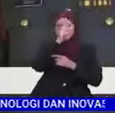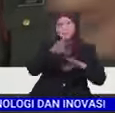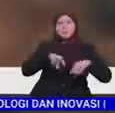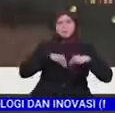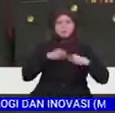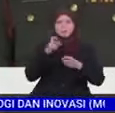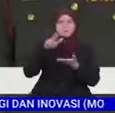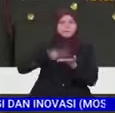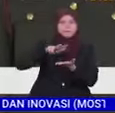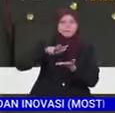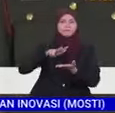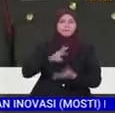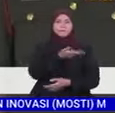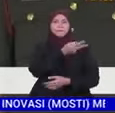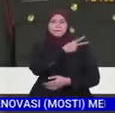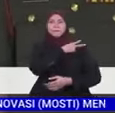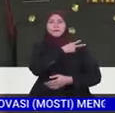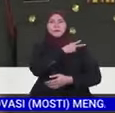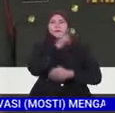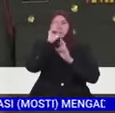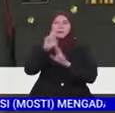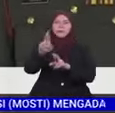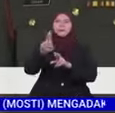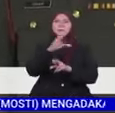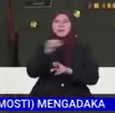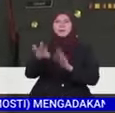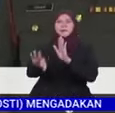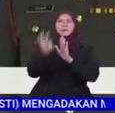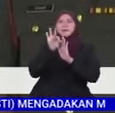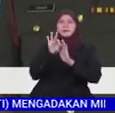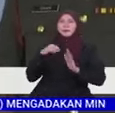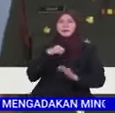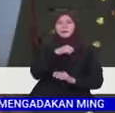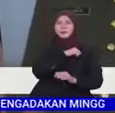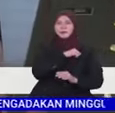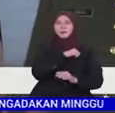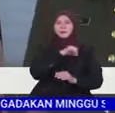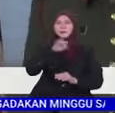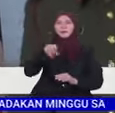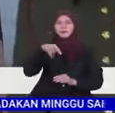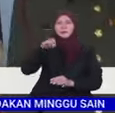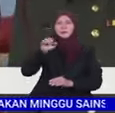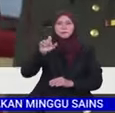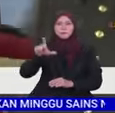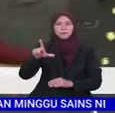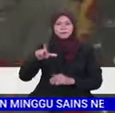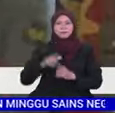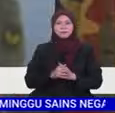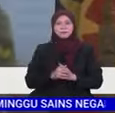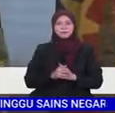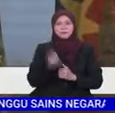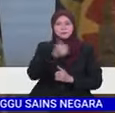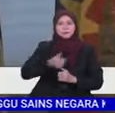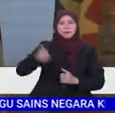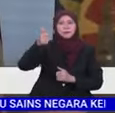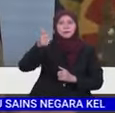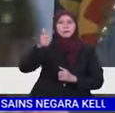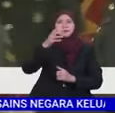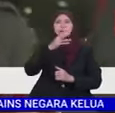tauliah meja hormat dan sekaligus dilantik sebagai ahli Jack Pou mereka adalah pengarah jabatan